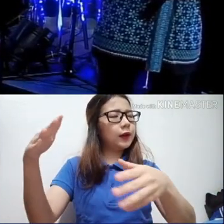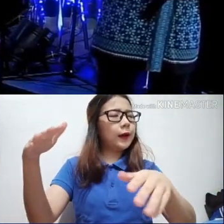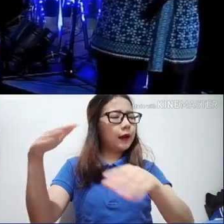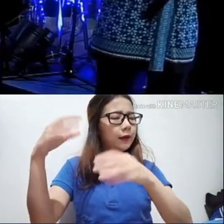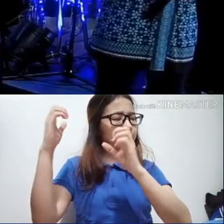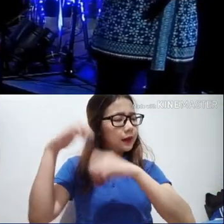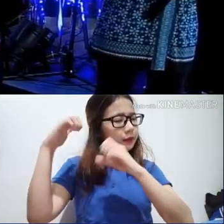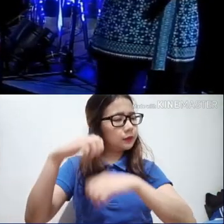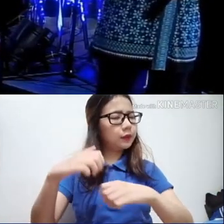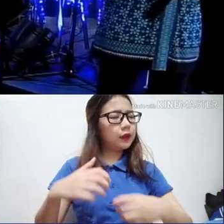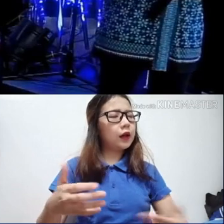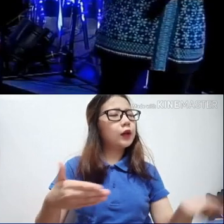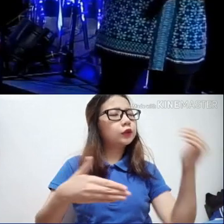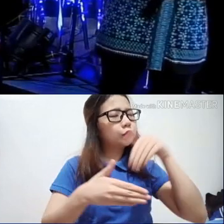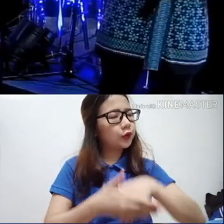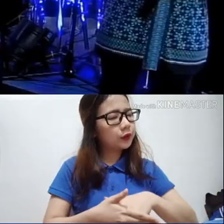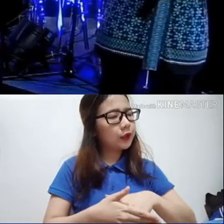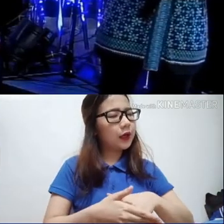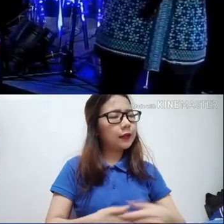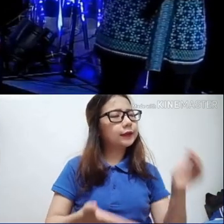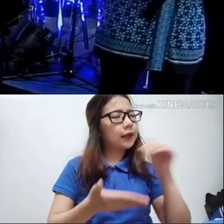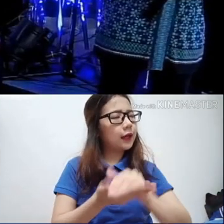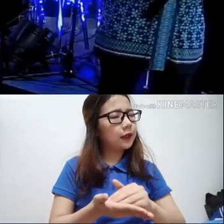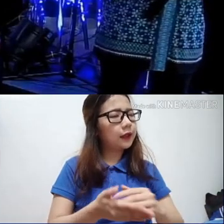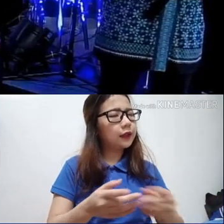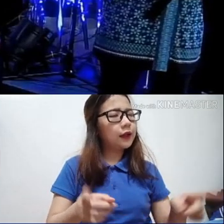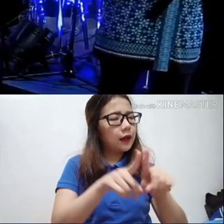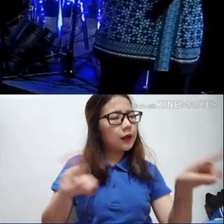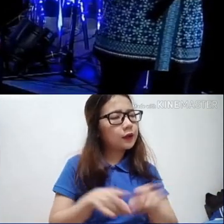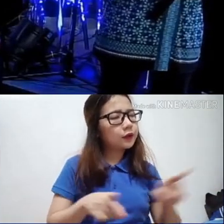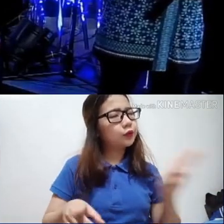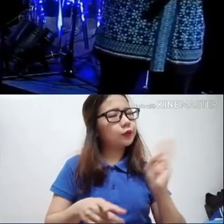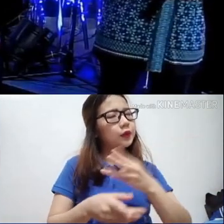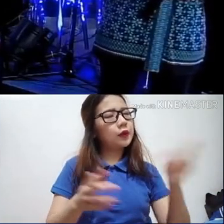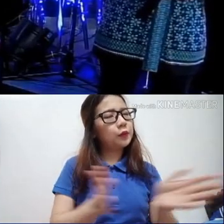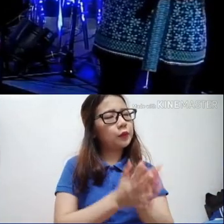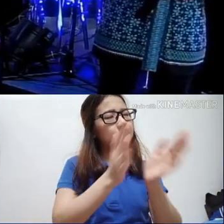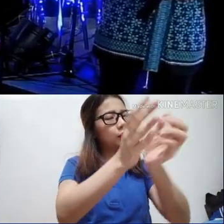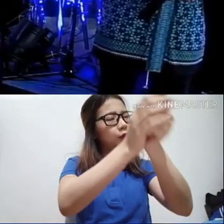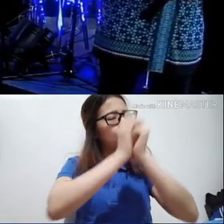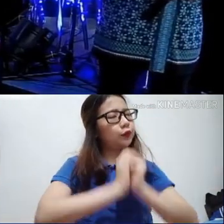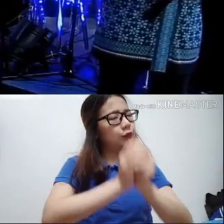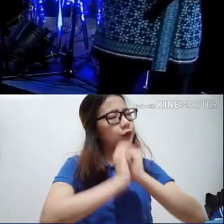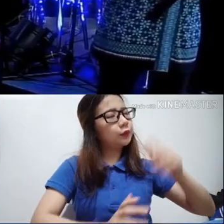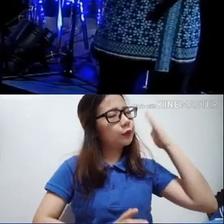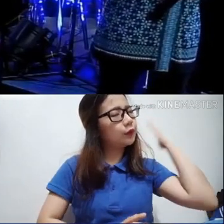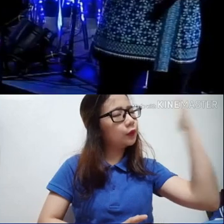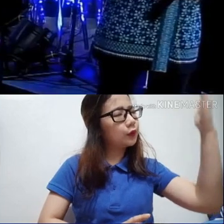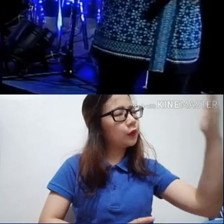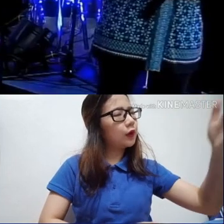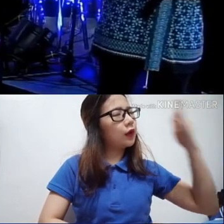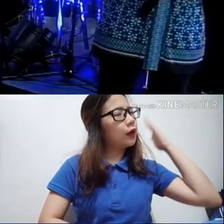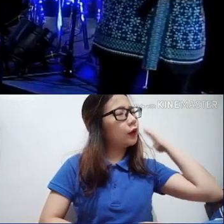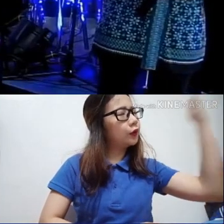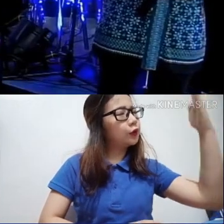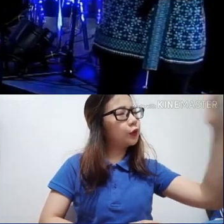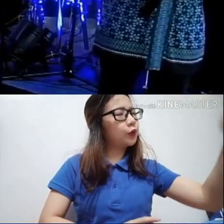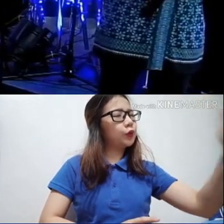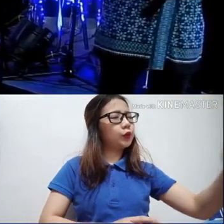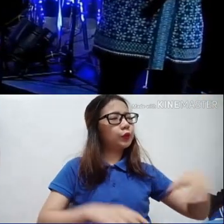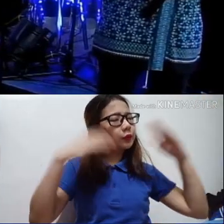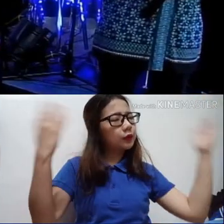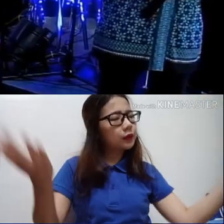at dalangin namin patuloy na maghari ang kalooban mo, Ama. Patuloy na maitaas ang pangalan mo, Panginoong Yesus. Patuloy na ma-encourage ang